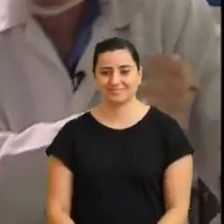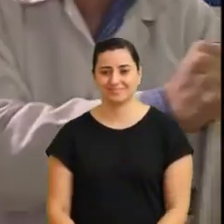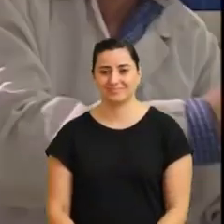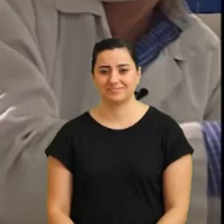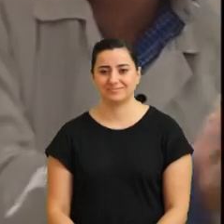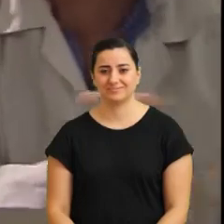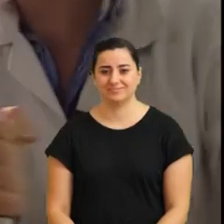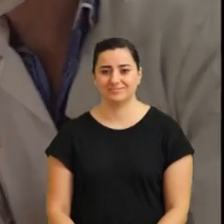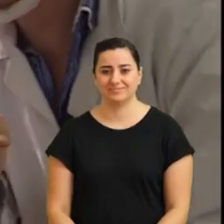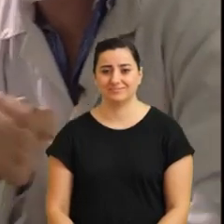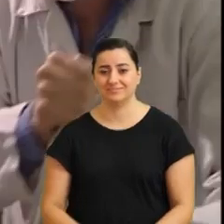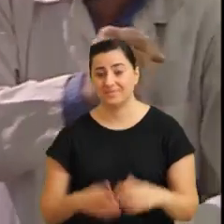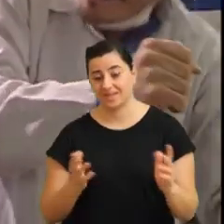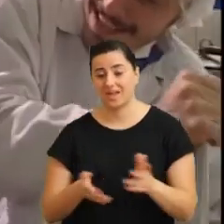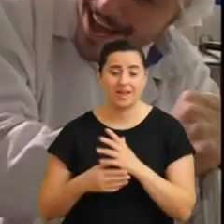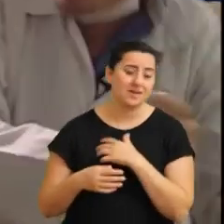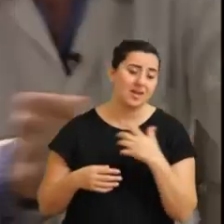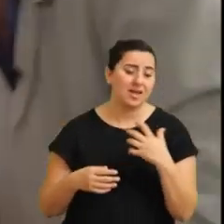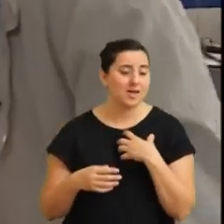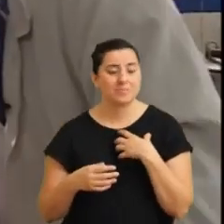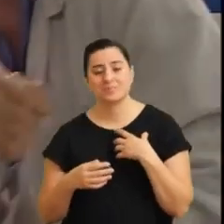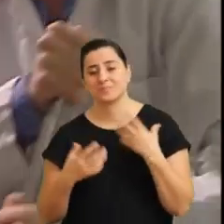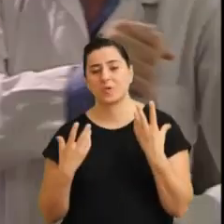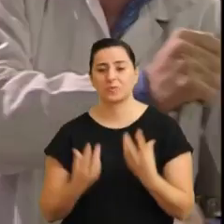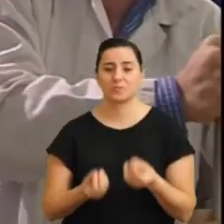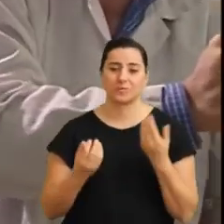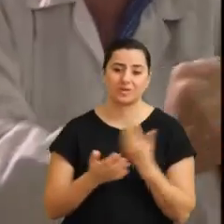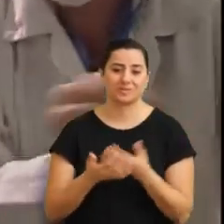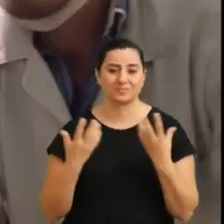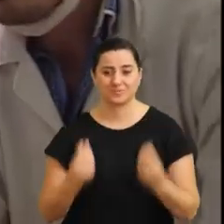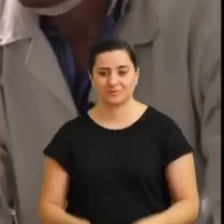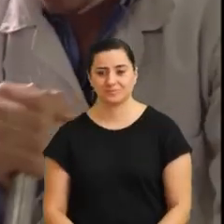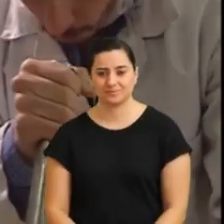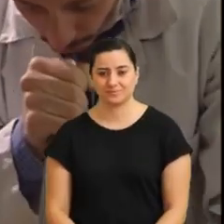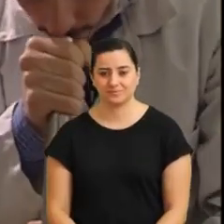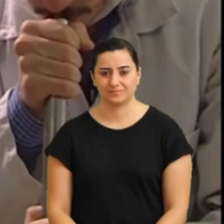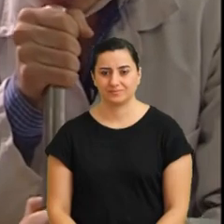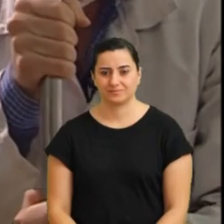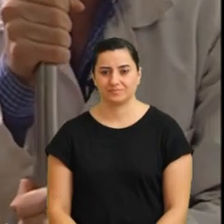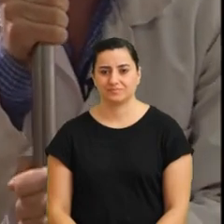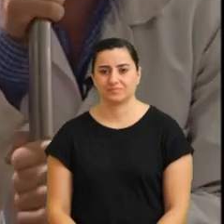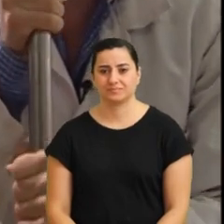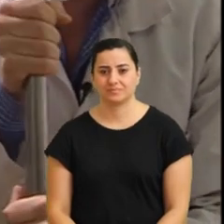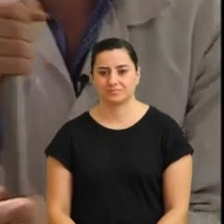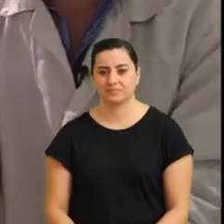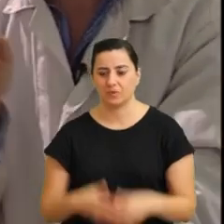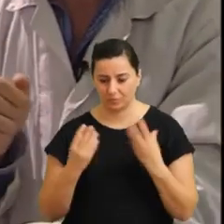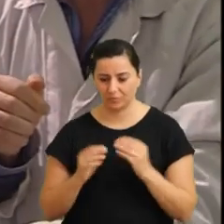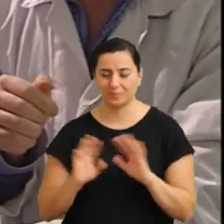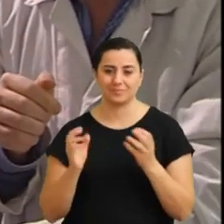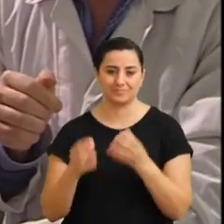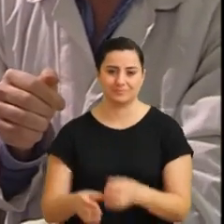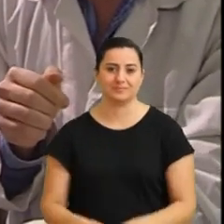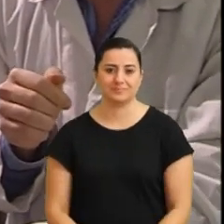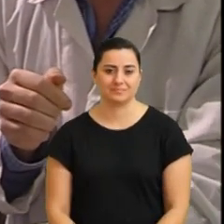geze anam, kurban derd oldu anam. Evet. Oy. Buyurun.